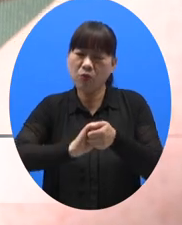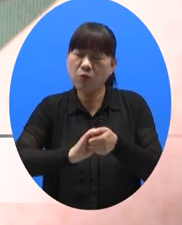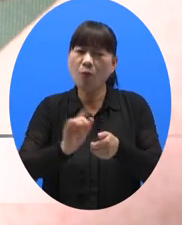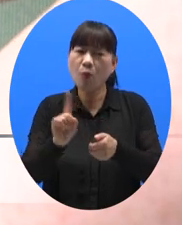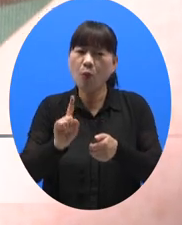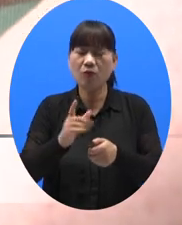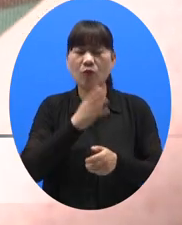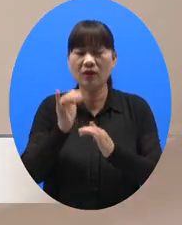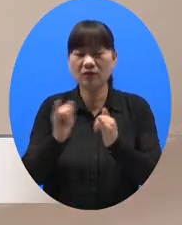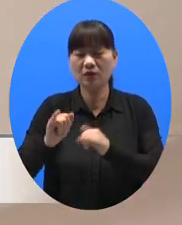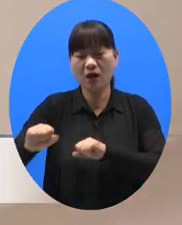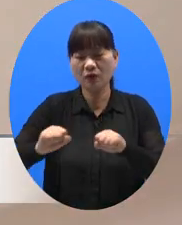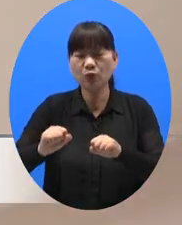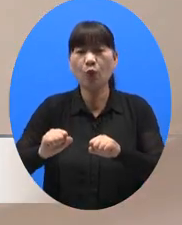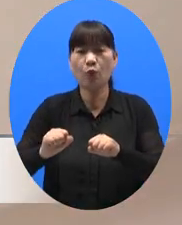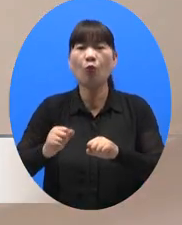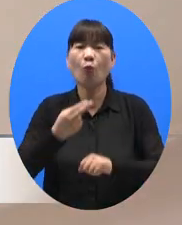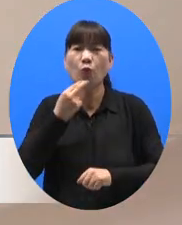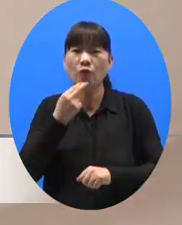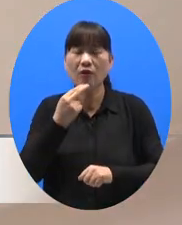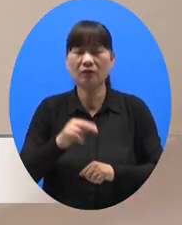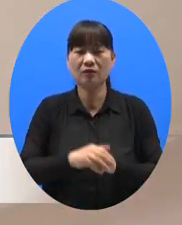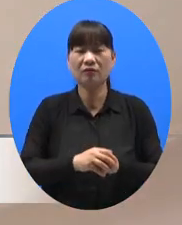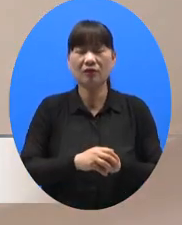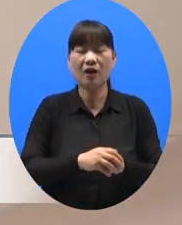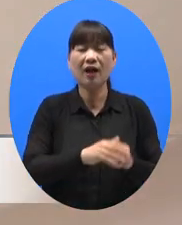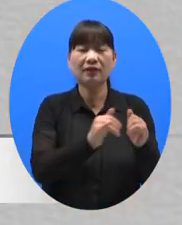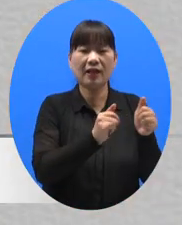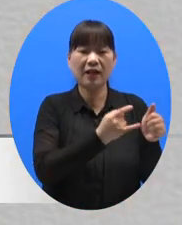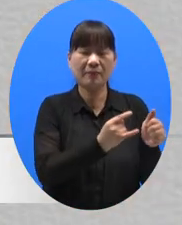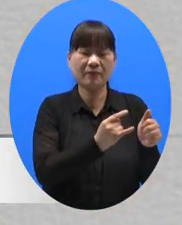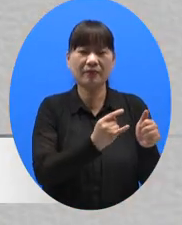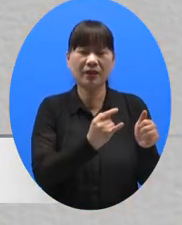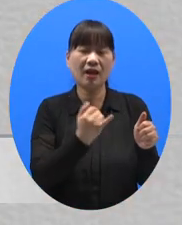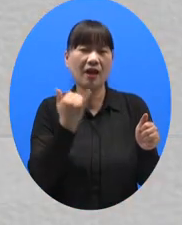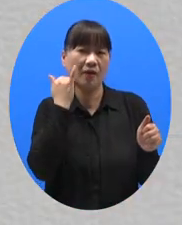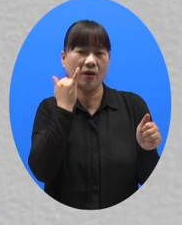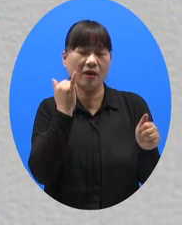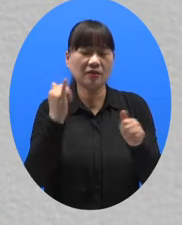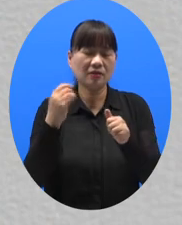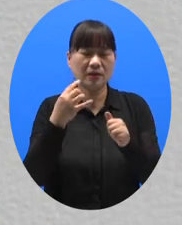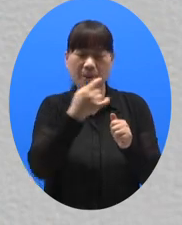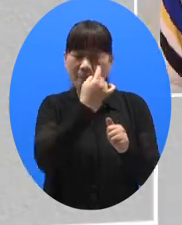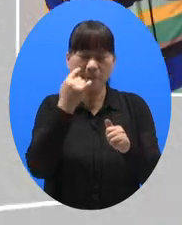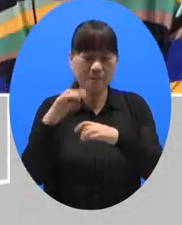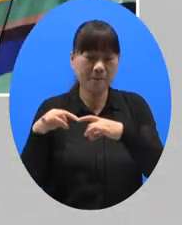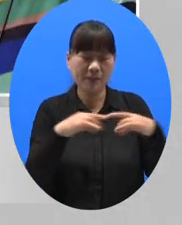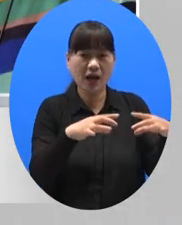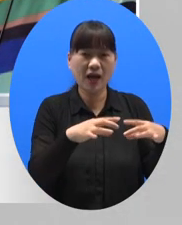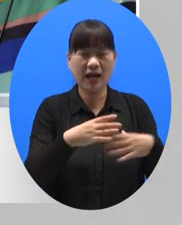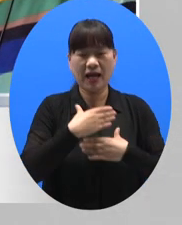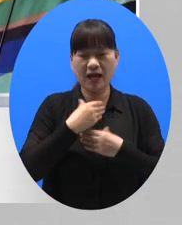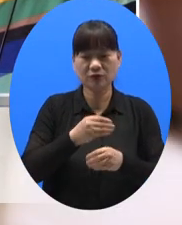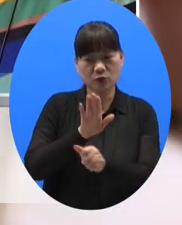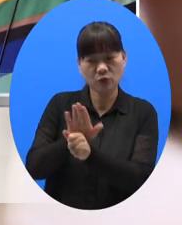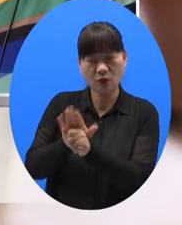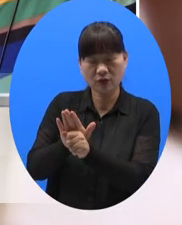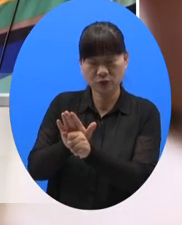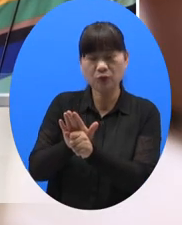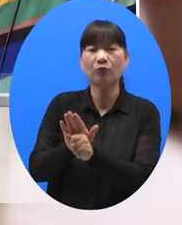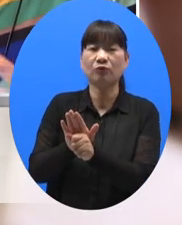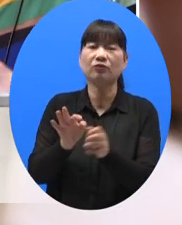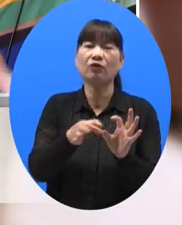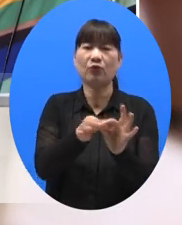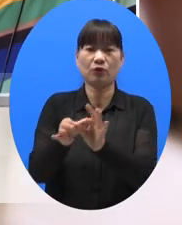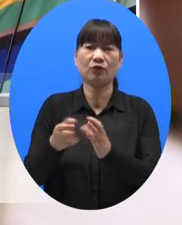기기가 재난 도우미에게 바로 알람을 보내줘 즉시 안전 조치를 취합니다. 자다가라든가